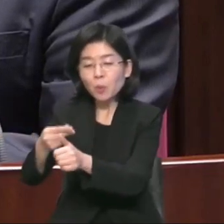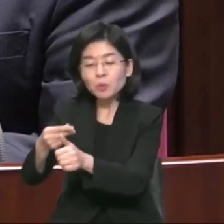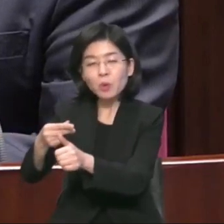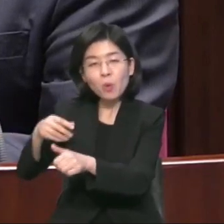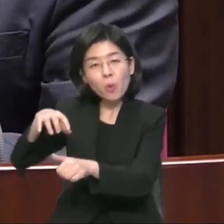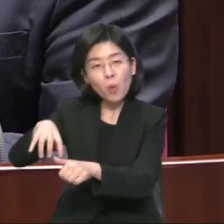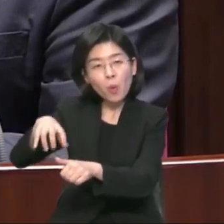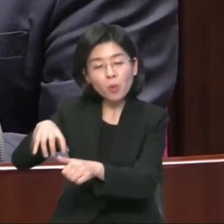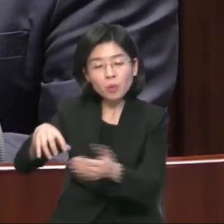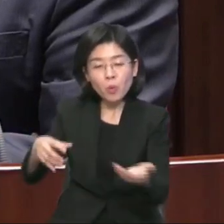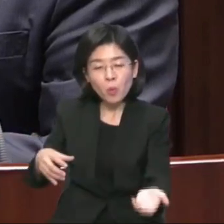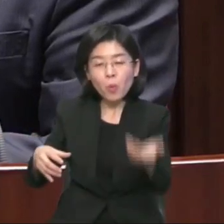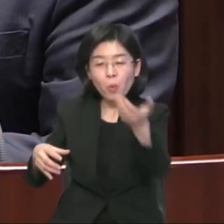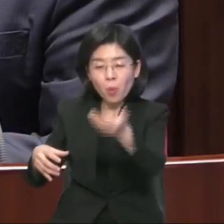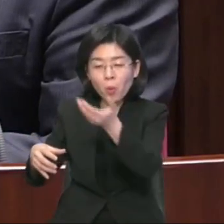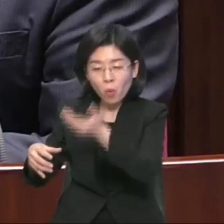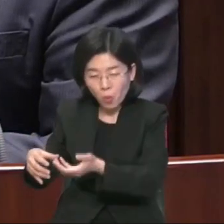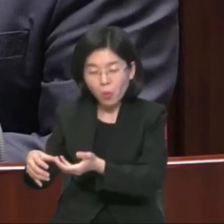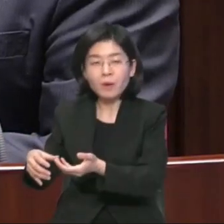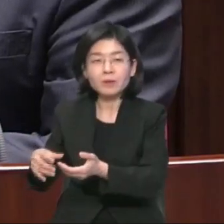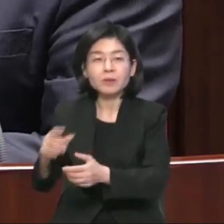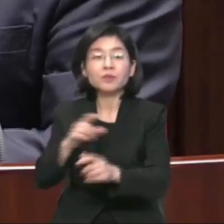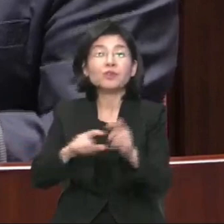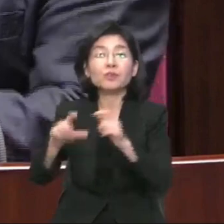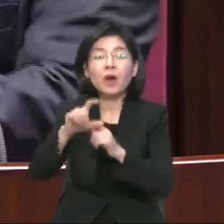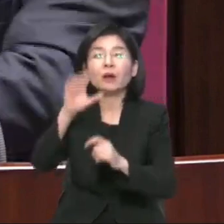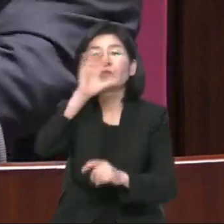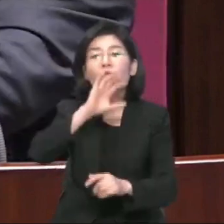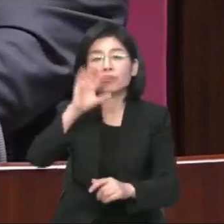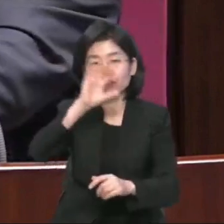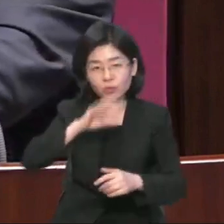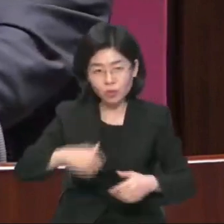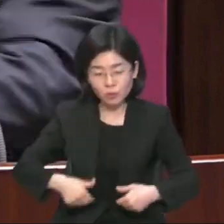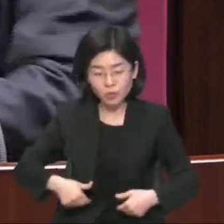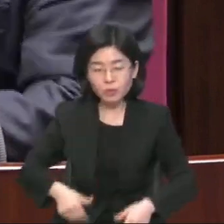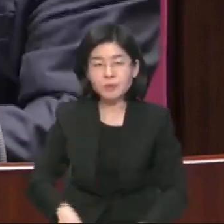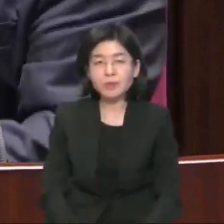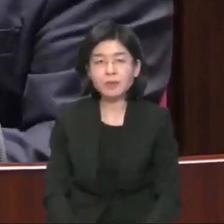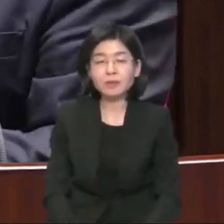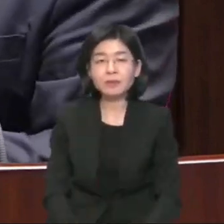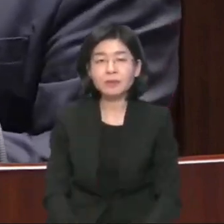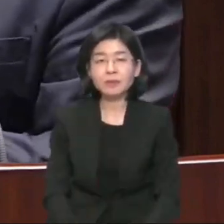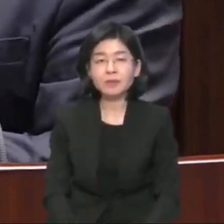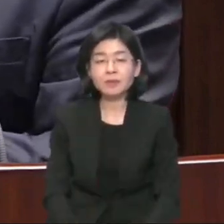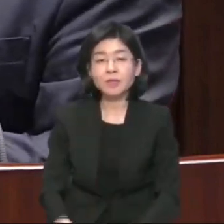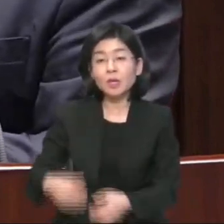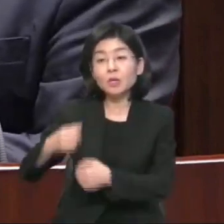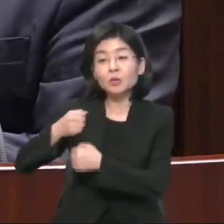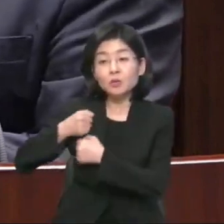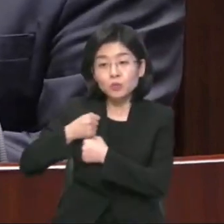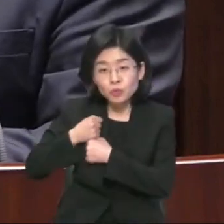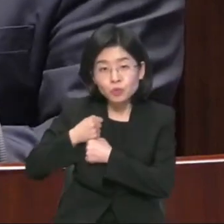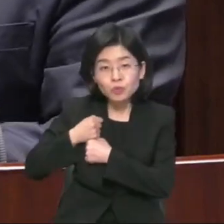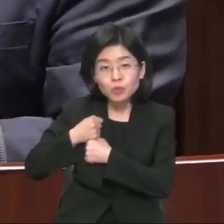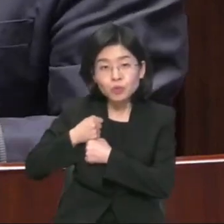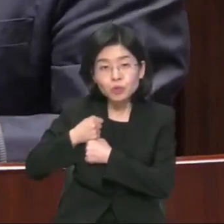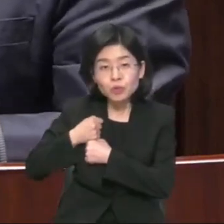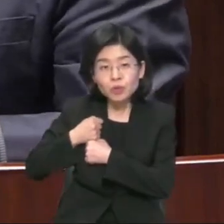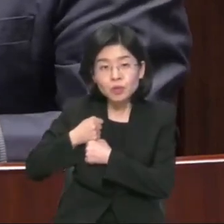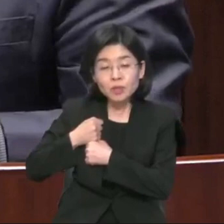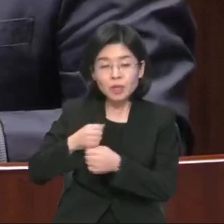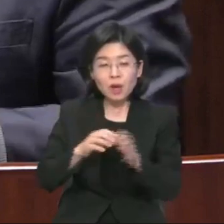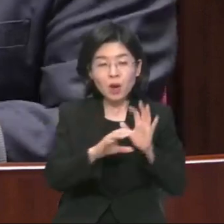가는 훈련이라든가 이런 부분은 추가적으로 더 해야 될 걸로 보여집니다. 예, 우리 군이 지원하는 병력은 어느